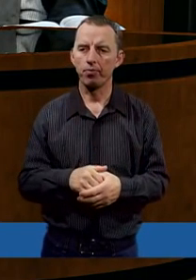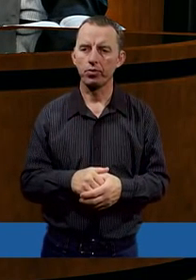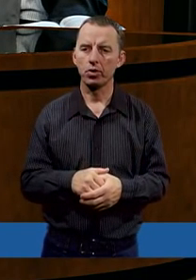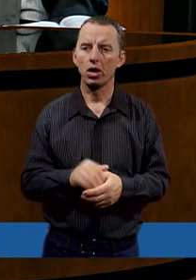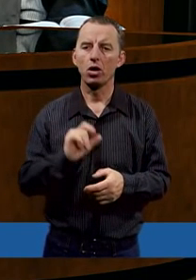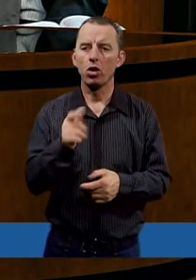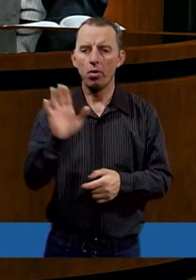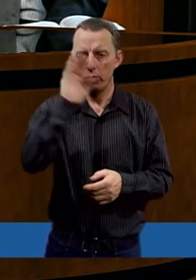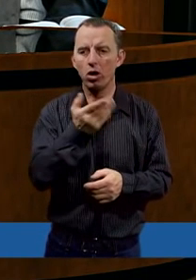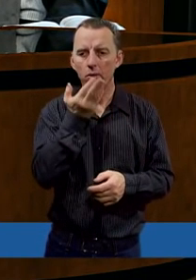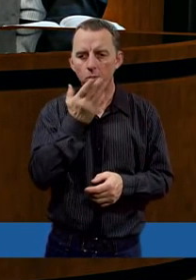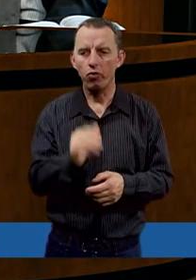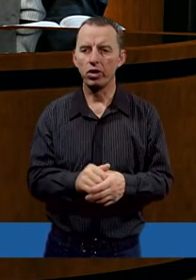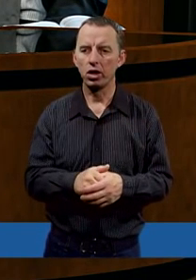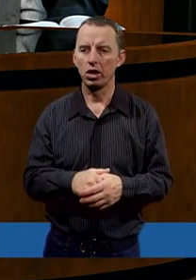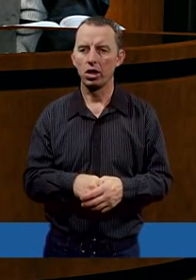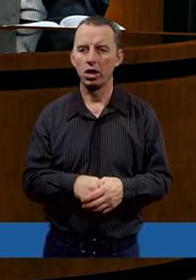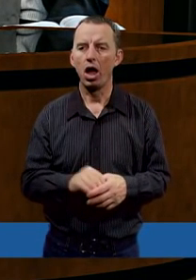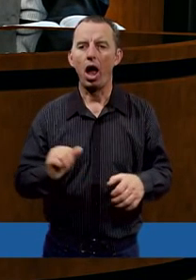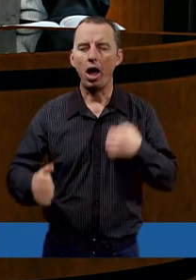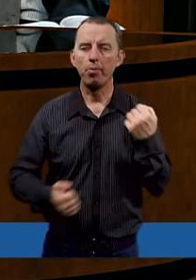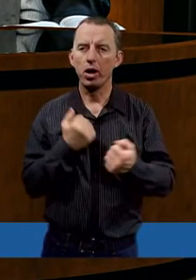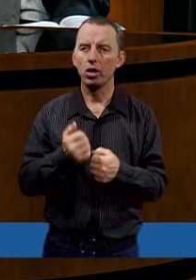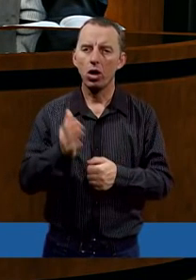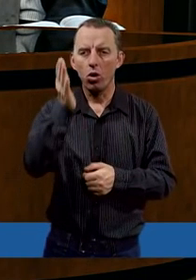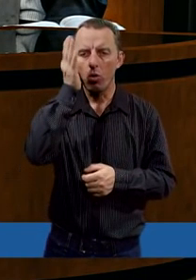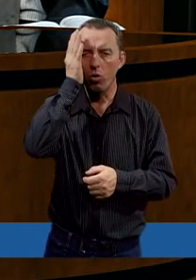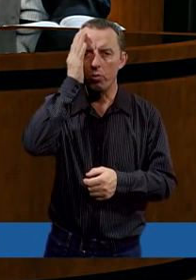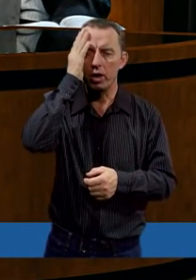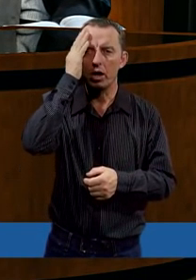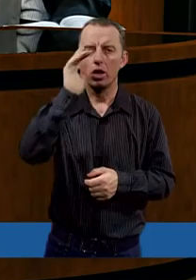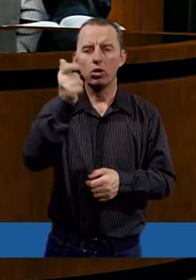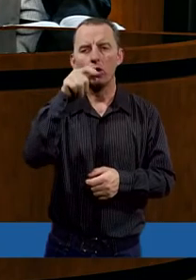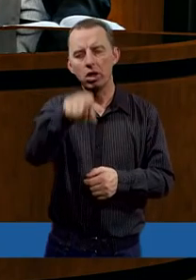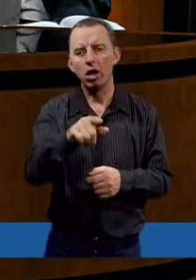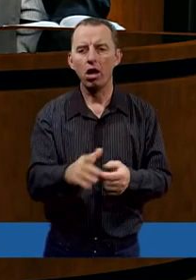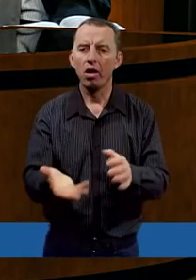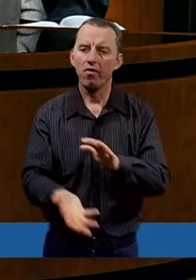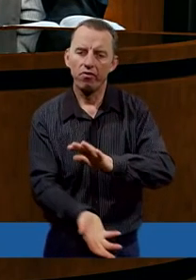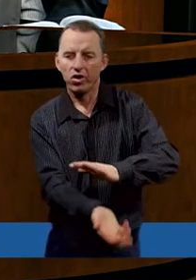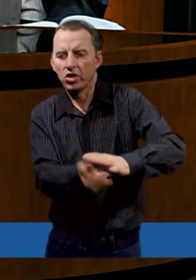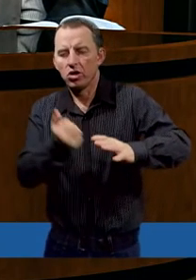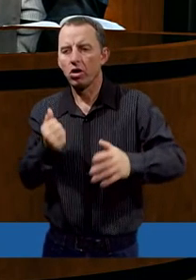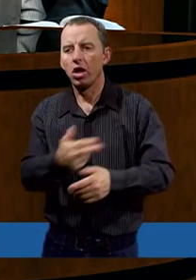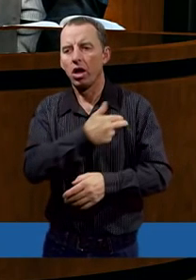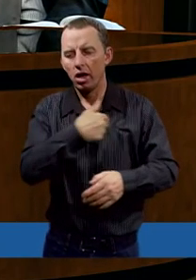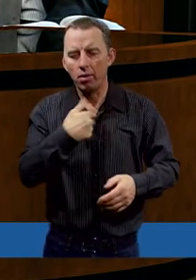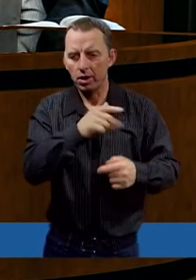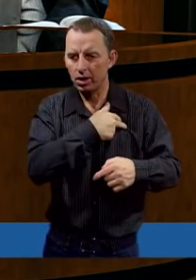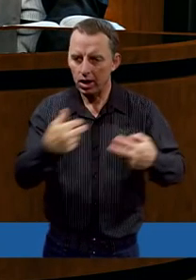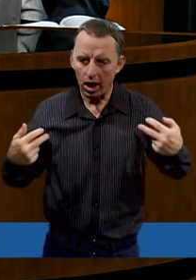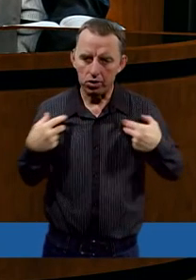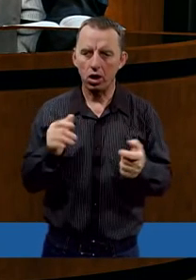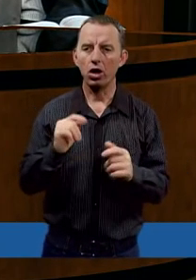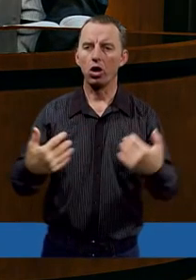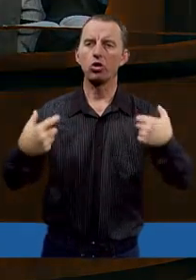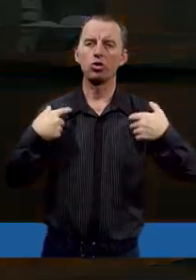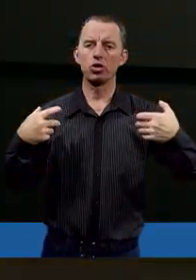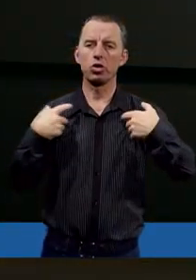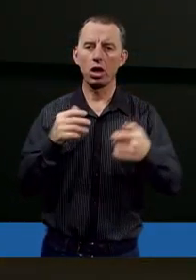że to, co Pan Bóg do nas mówi, żebyśmy umieli coś z tego wyciągnąć dla naszego właśnie